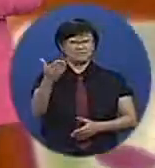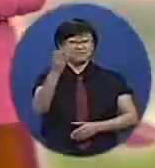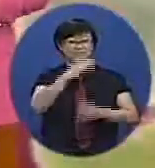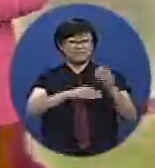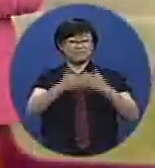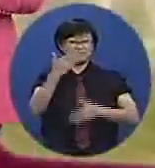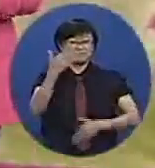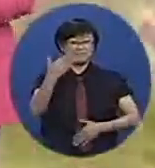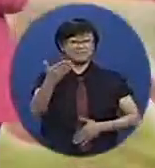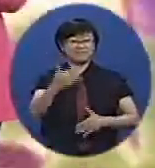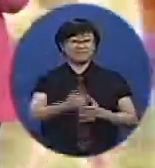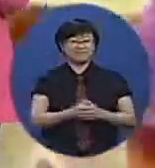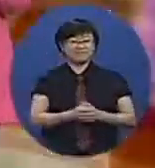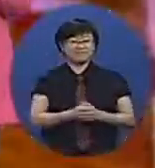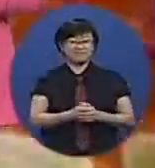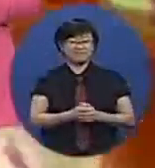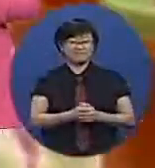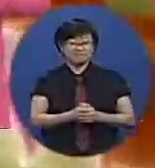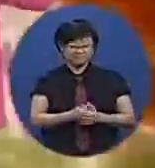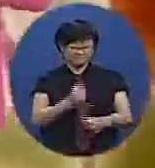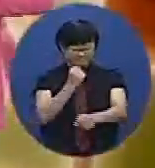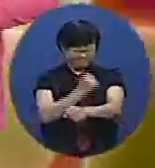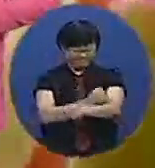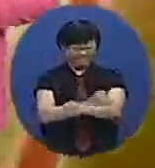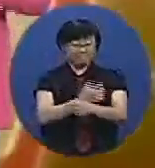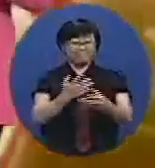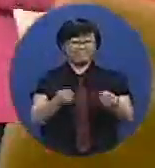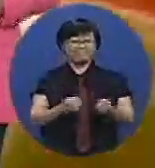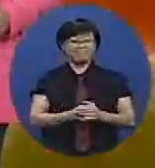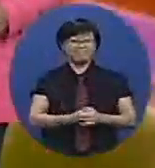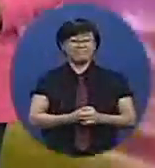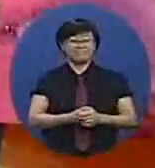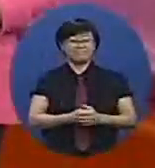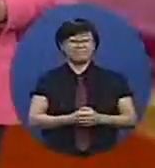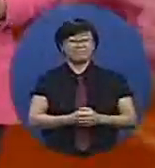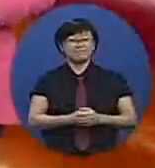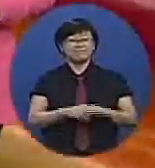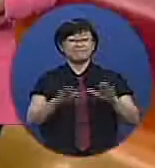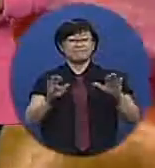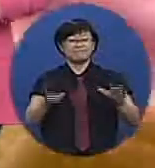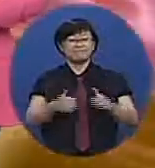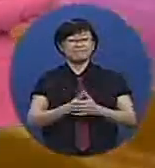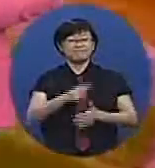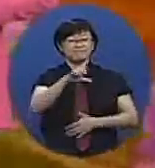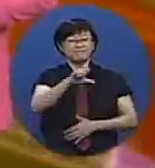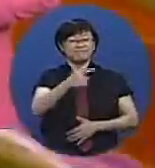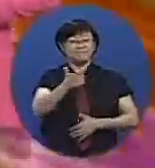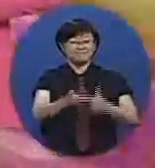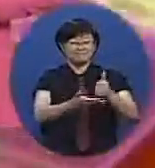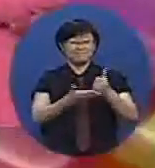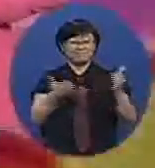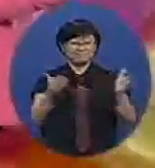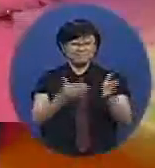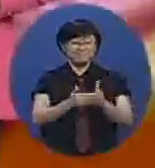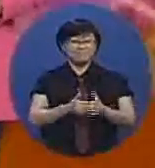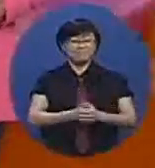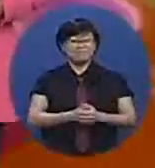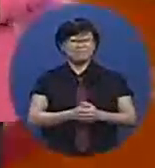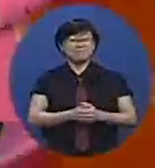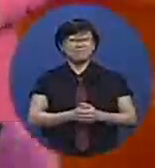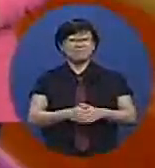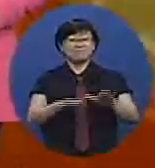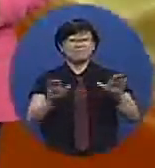8.8점 9점 보너스 9점입니다. 수고하셨습니다. 아유, 네. 네. 자, 이렇게 해서 오늘은 16분을 모셔봤습니다. 네, 예, 예.